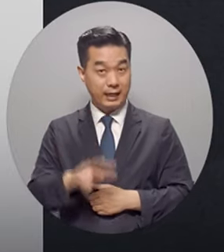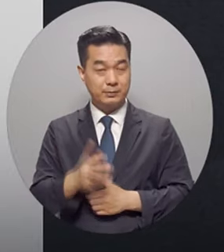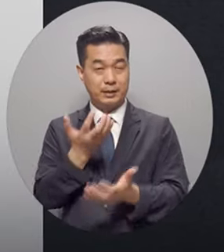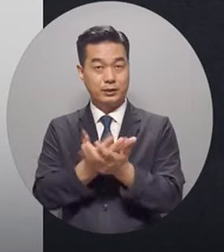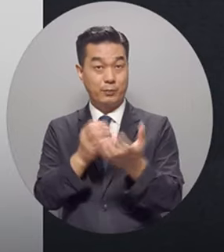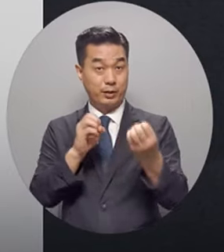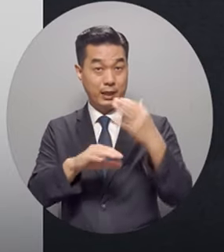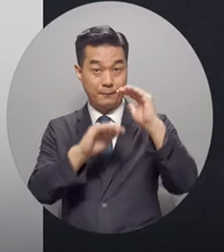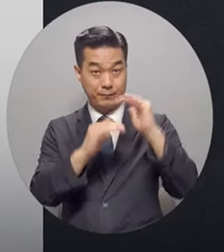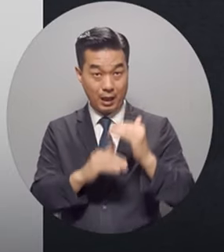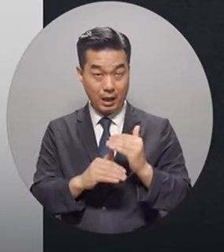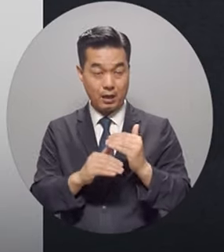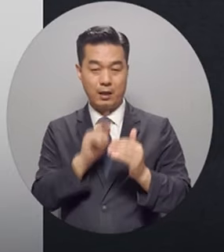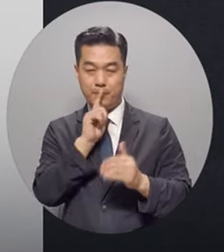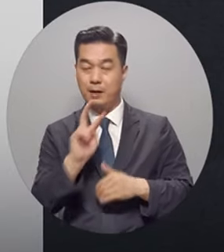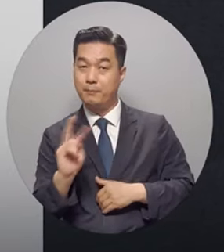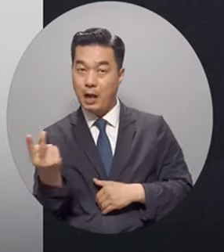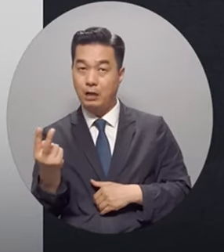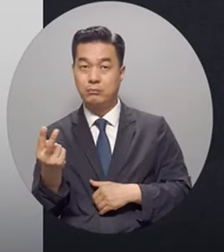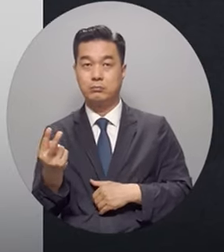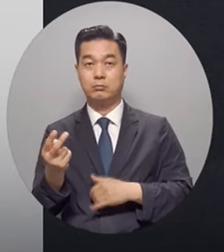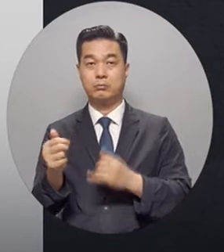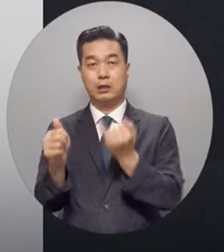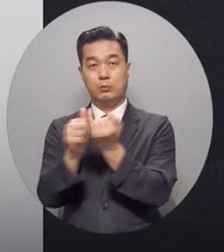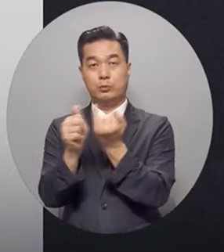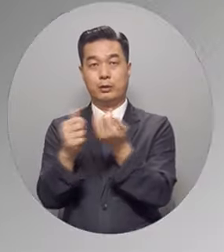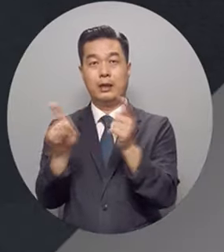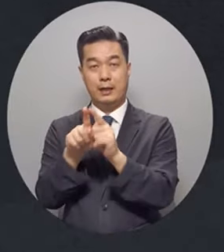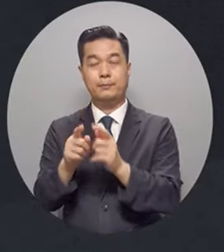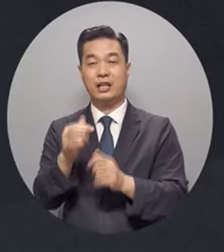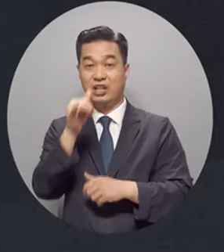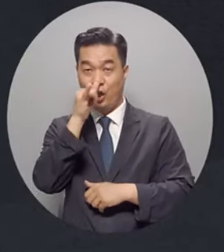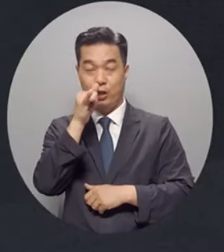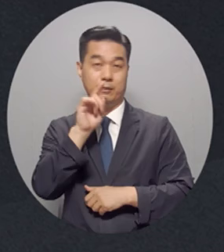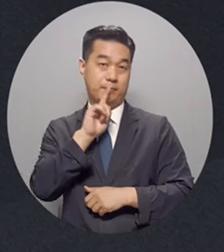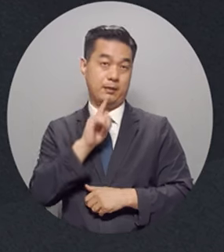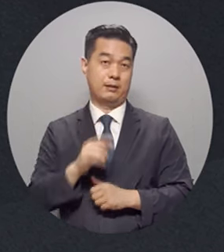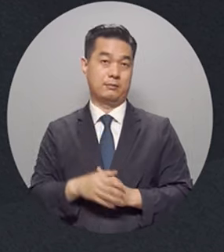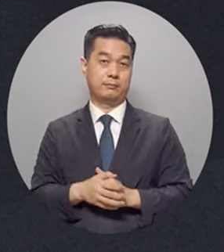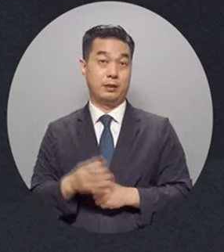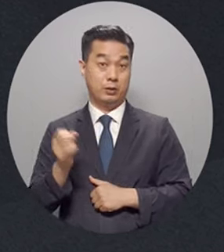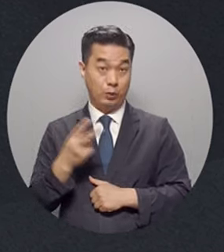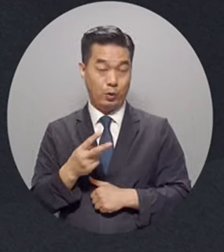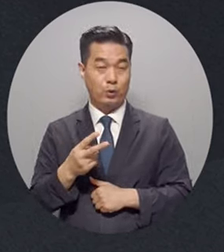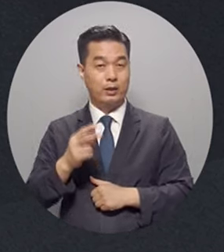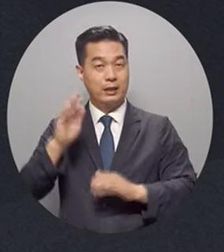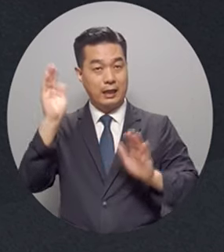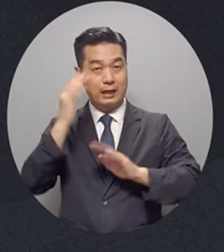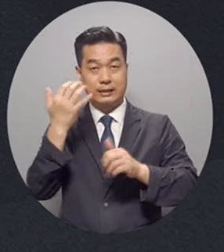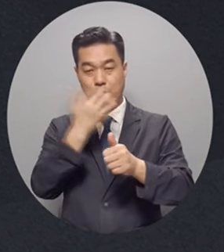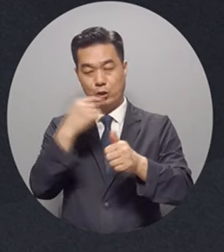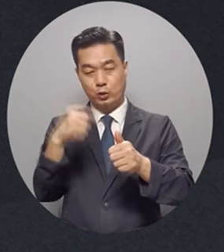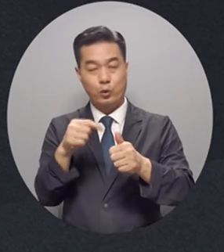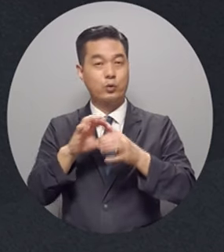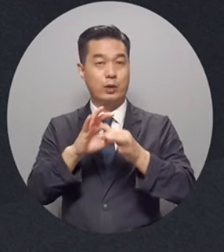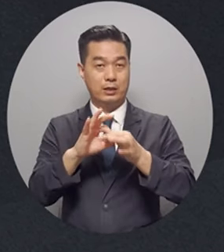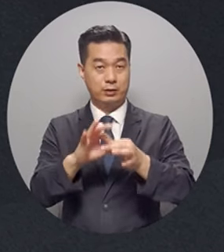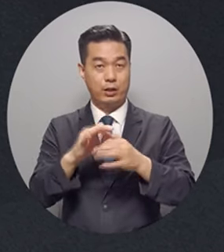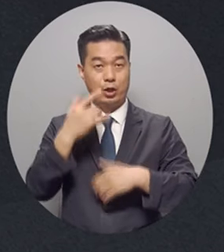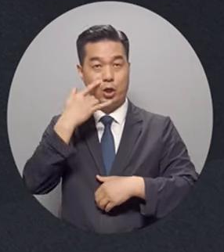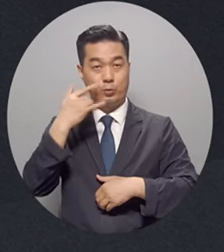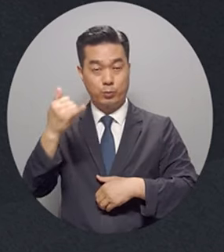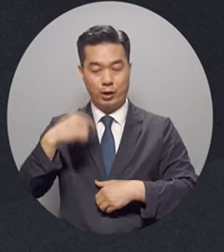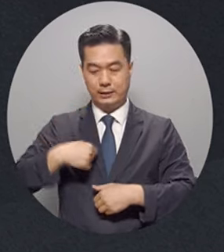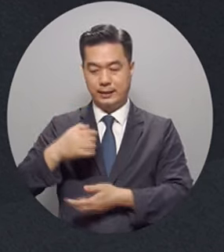답변서에 말을 바꿔 동반 사실을 시인했습니다 후보자는 또 학생 성교육과 관련해 부모가 자기